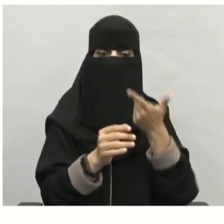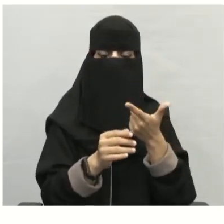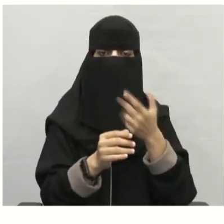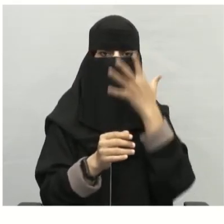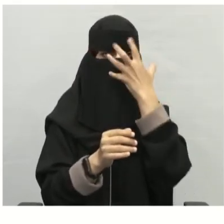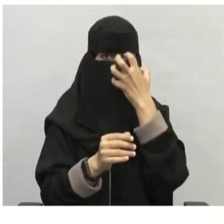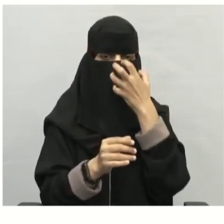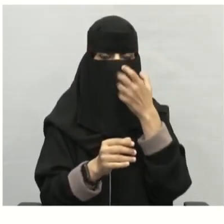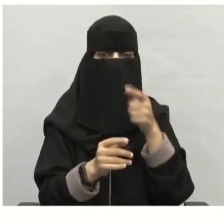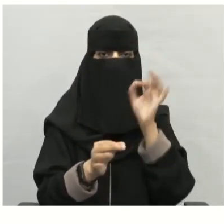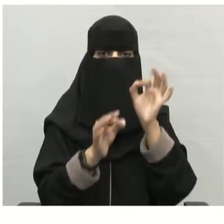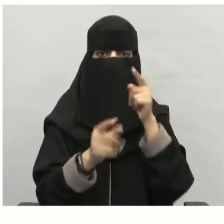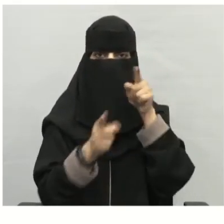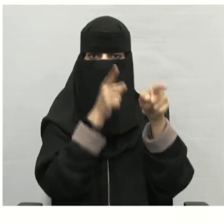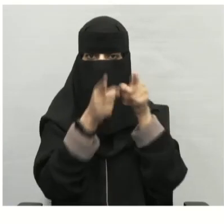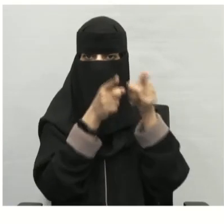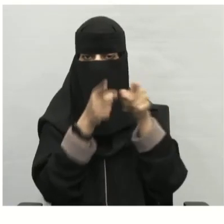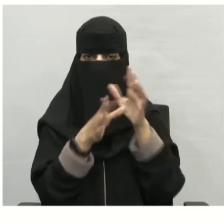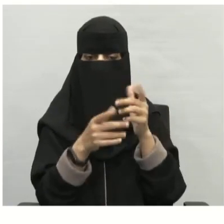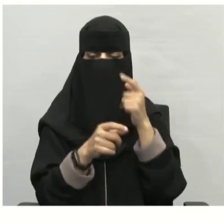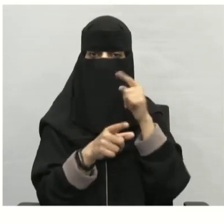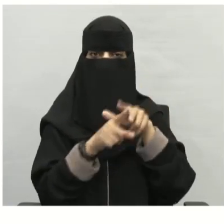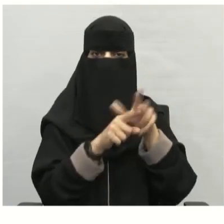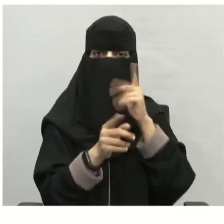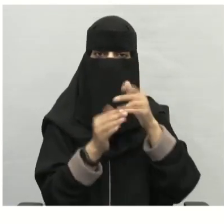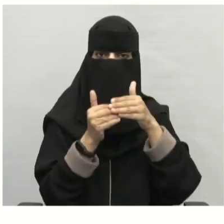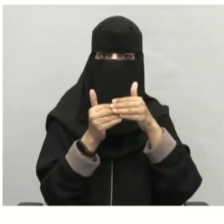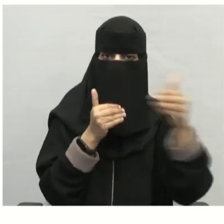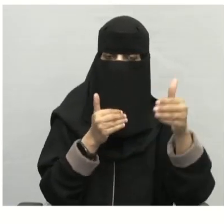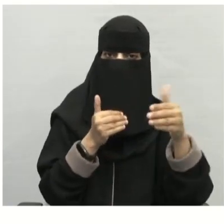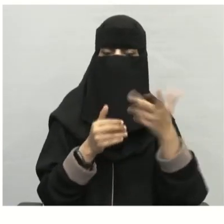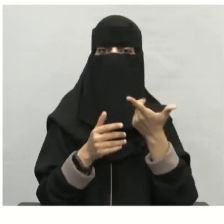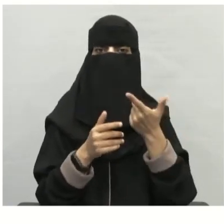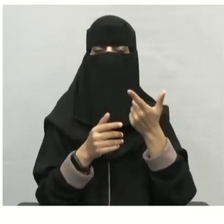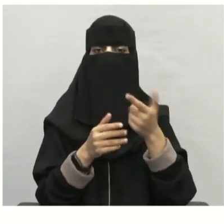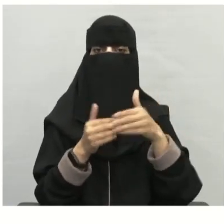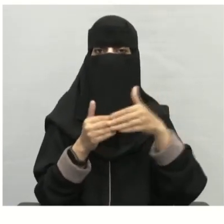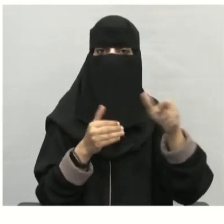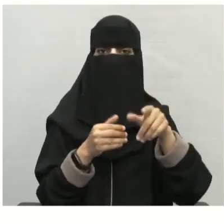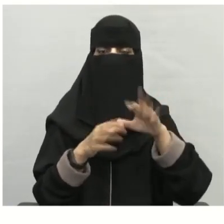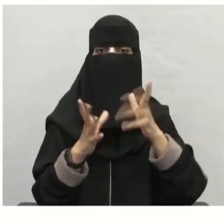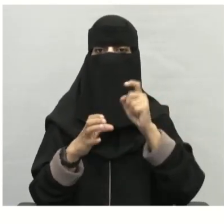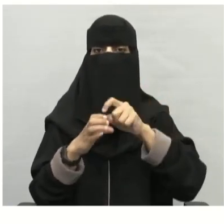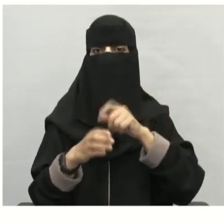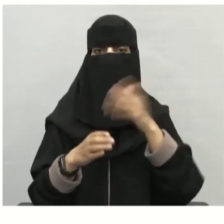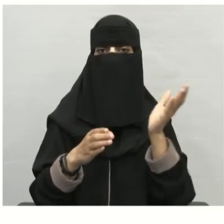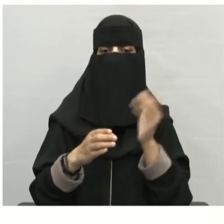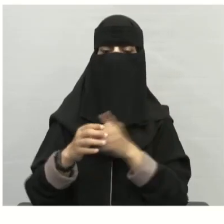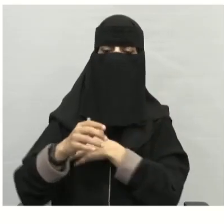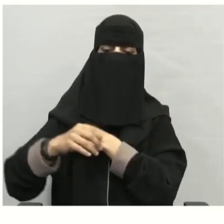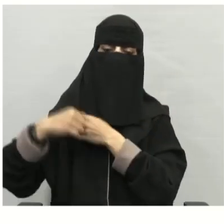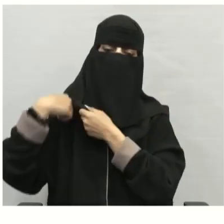كالعبوس او بالاشارات غير اللائقه بقصد عزل المتنمر عليه واخراجه من المجموعه